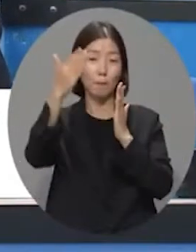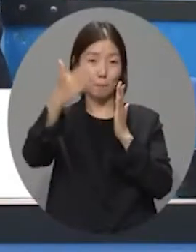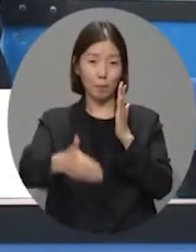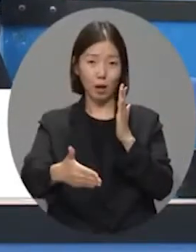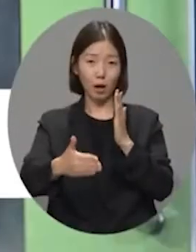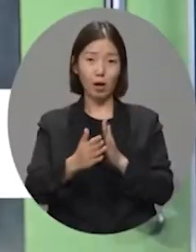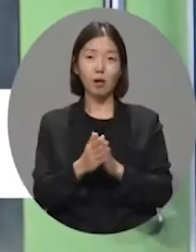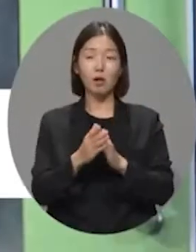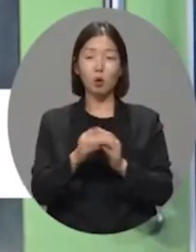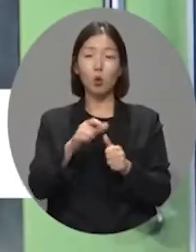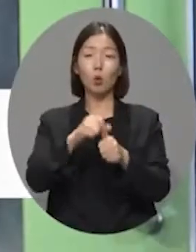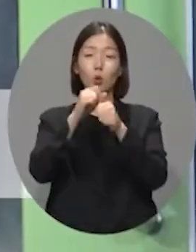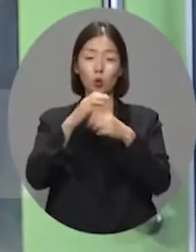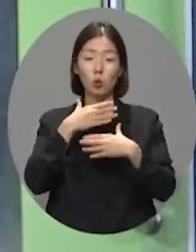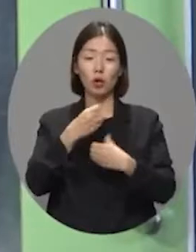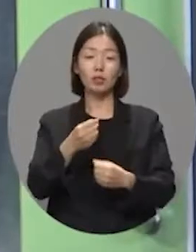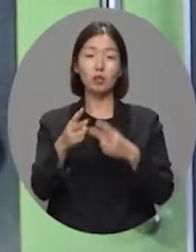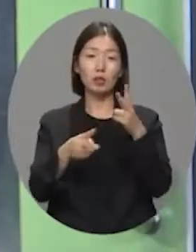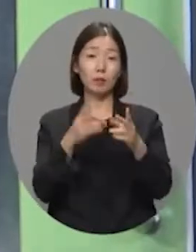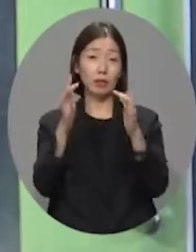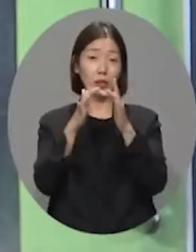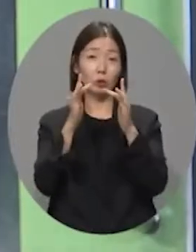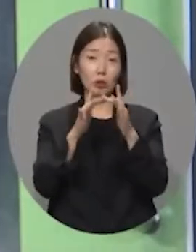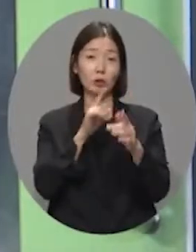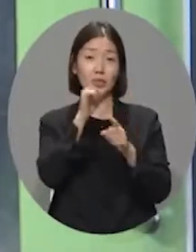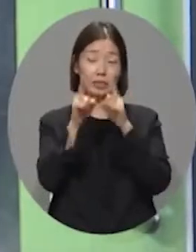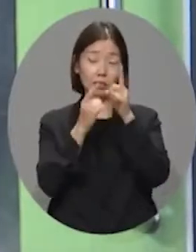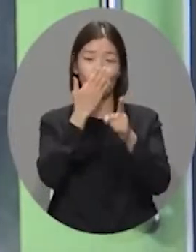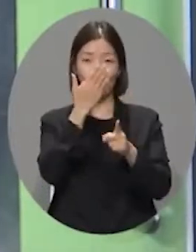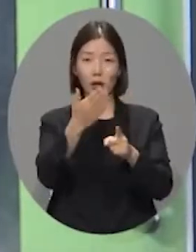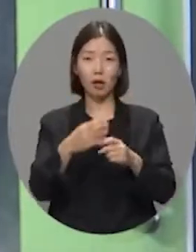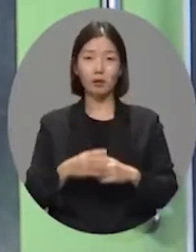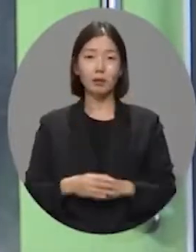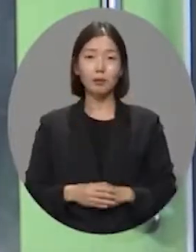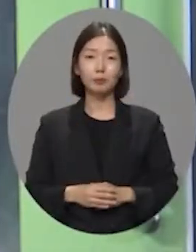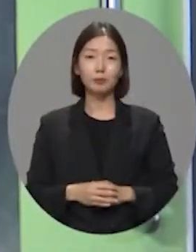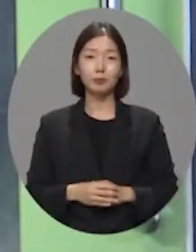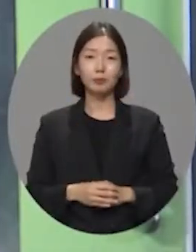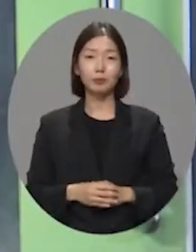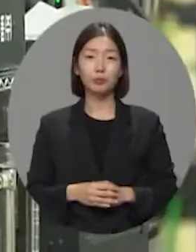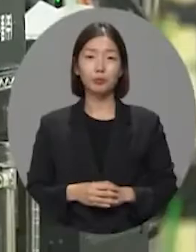전부 고용안정 사업단 누리집을 통해 온라인으로 접수 가 이루어집니다